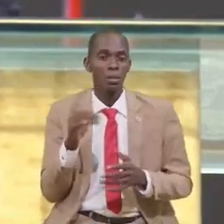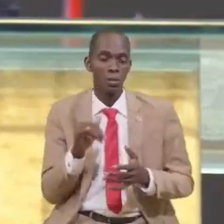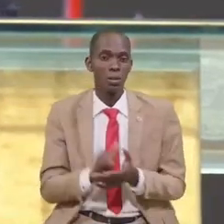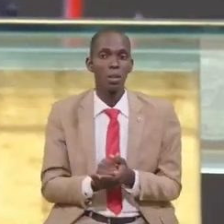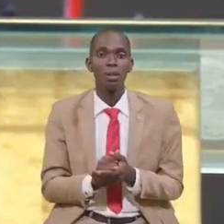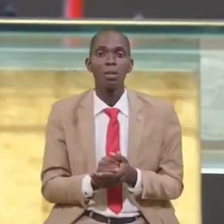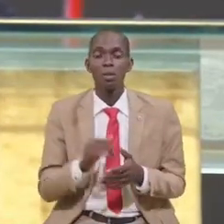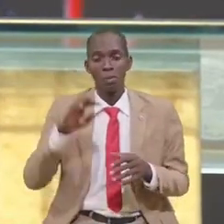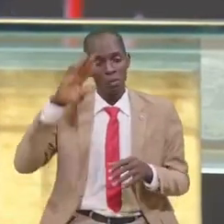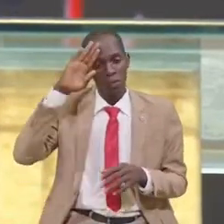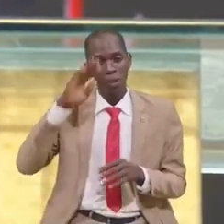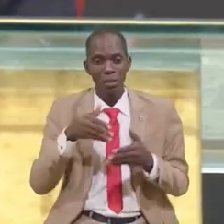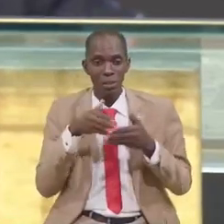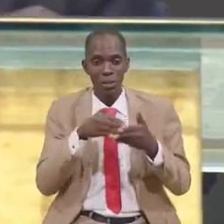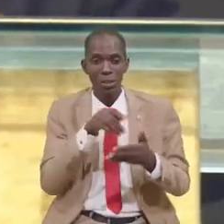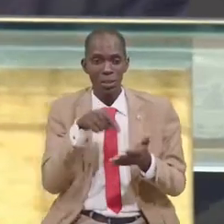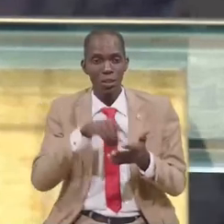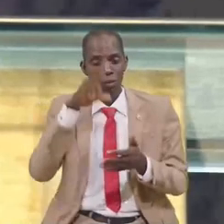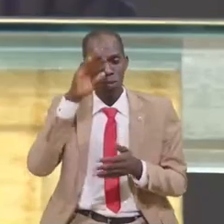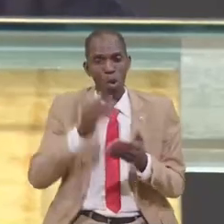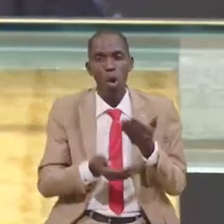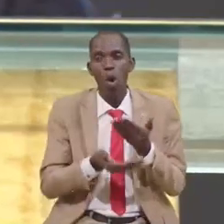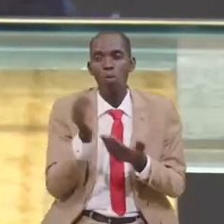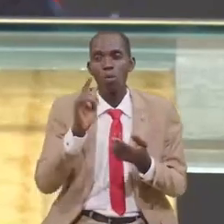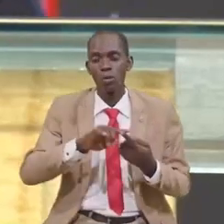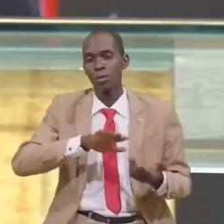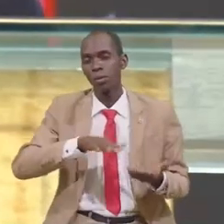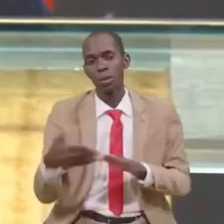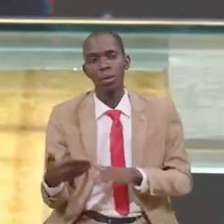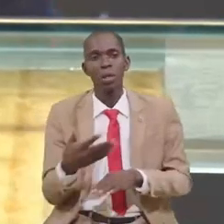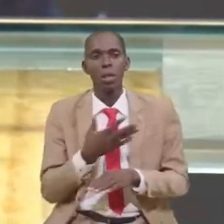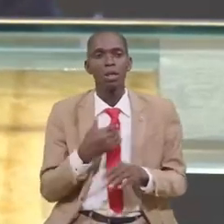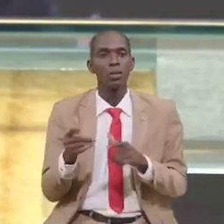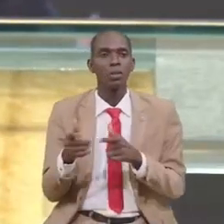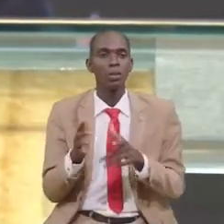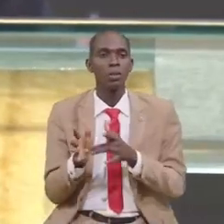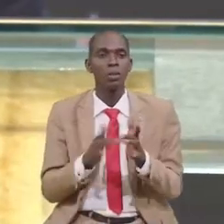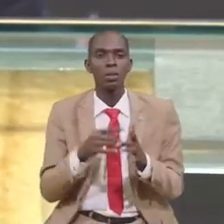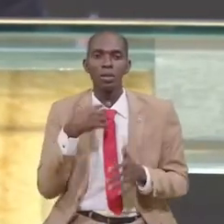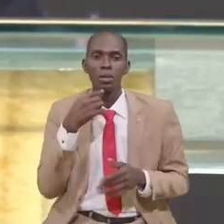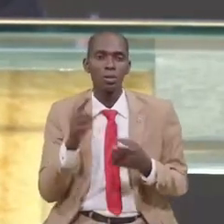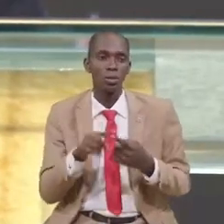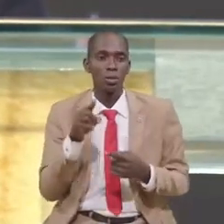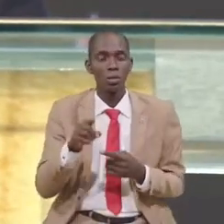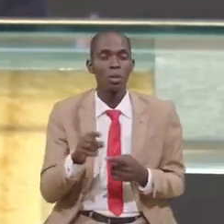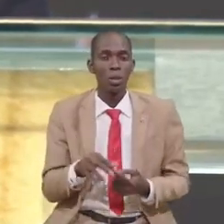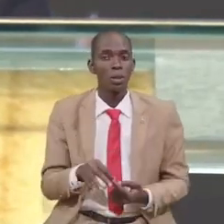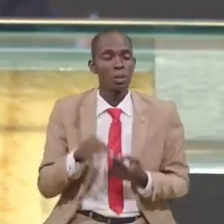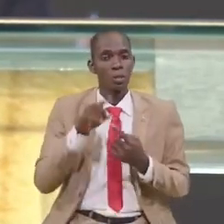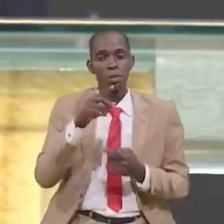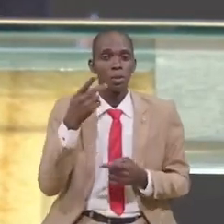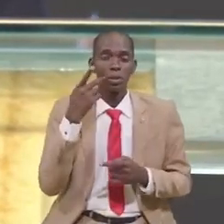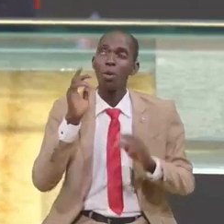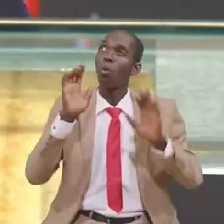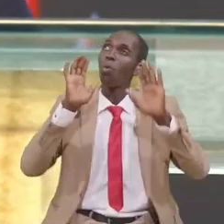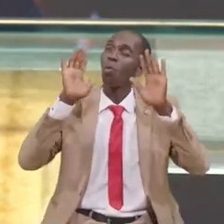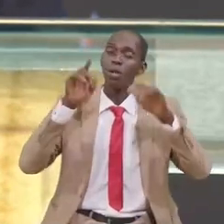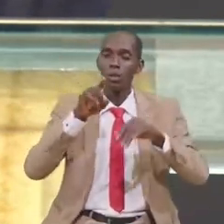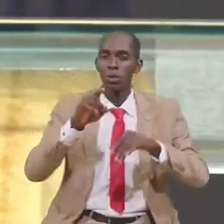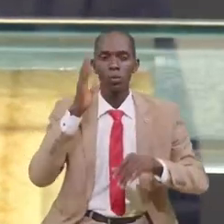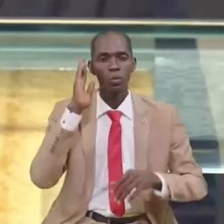affecter tout le corps. Celui-ci était prêt de mourir. Et Jésus lui dit,